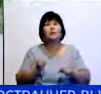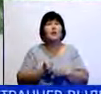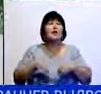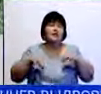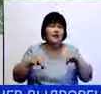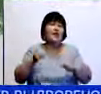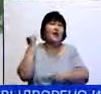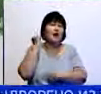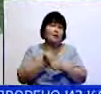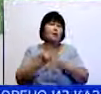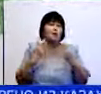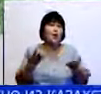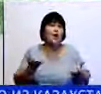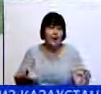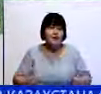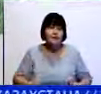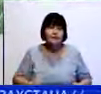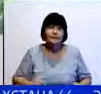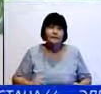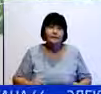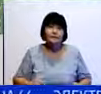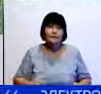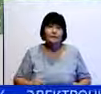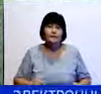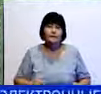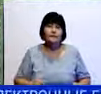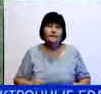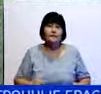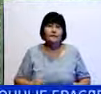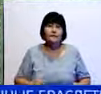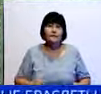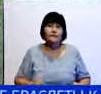техникой, рабочими руками. Амина Усенова, Рамазан Джусупбек, Турехан Хожахметов, телеканал Кызыл Арта.